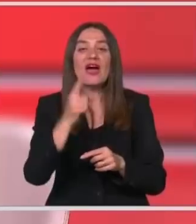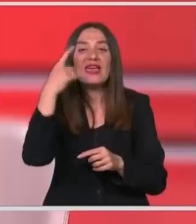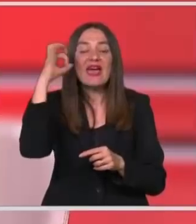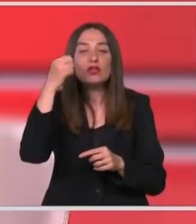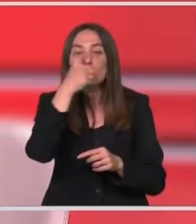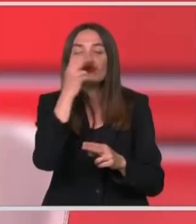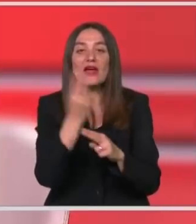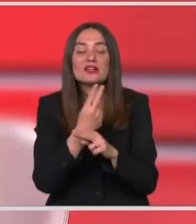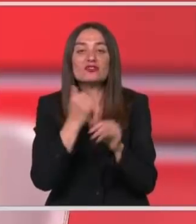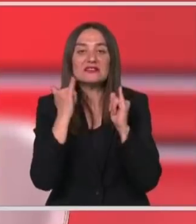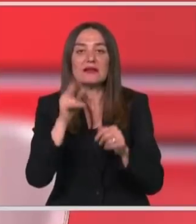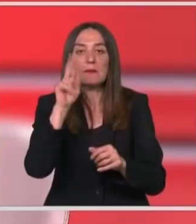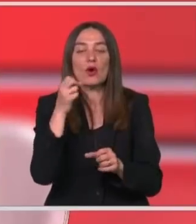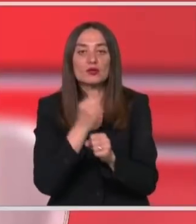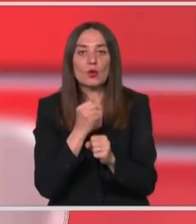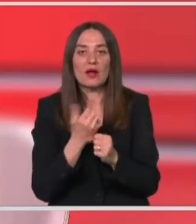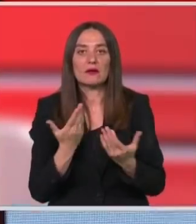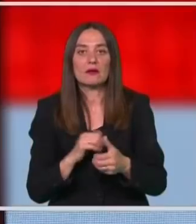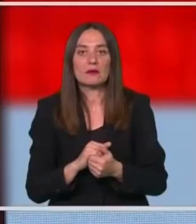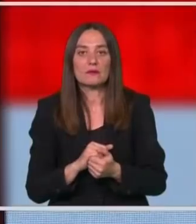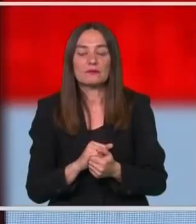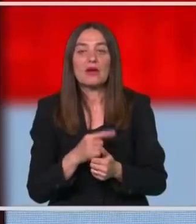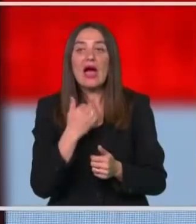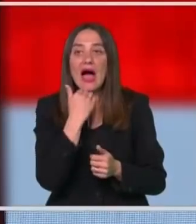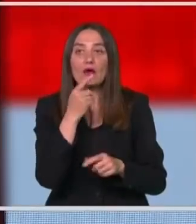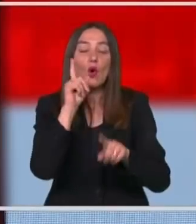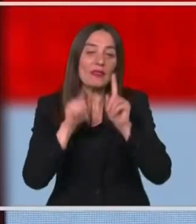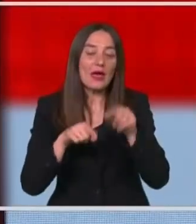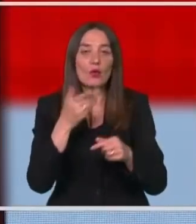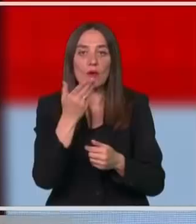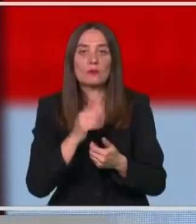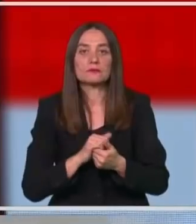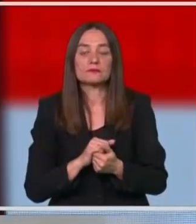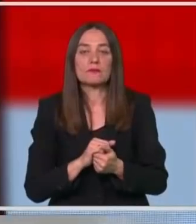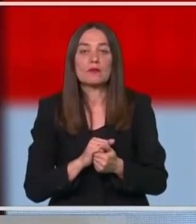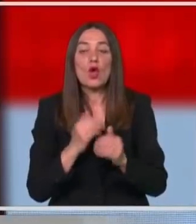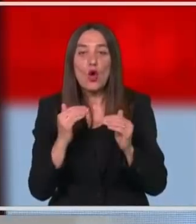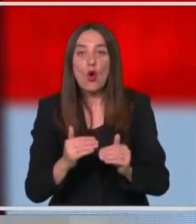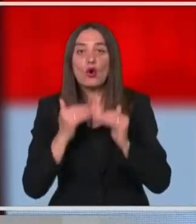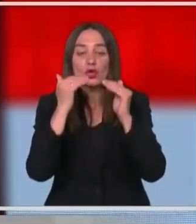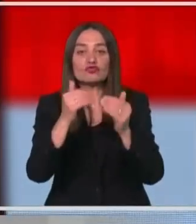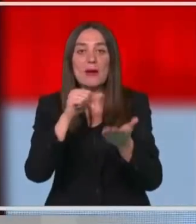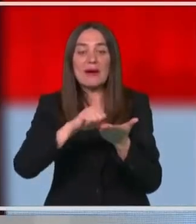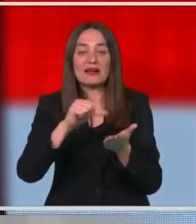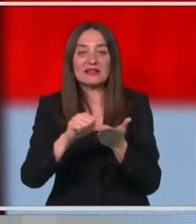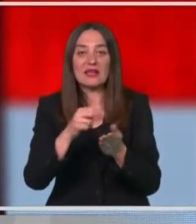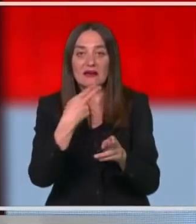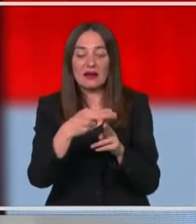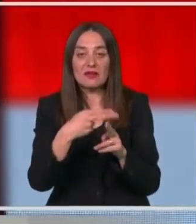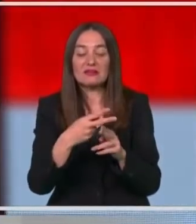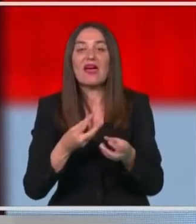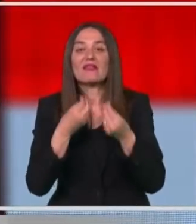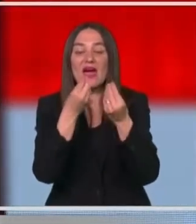što je država sada mogla da uradi? Pa ako vam neko odloži bankarske kredite, odnosno